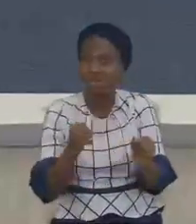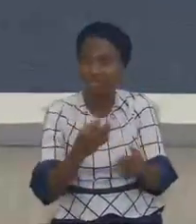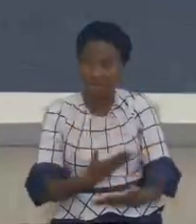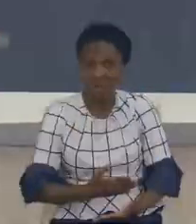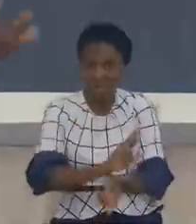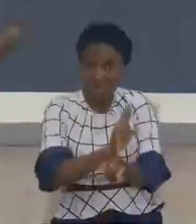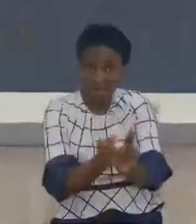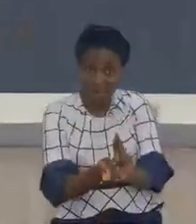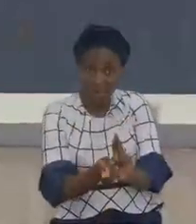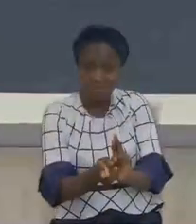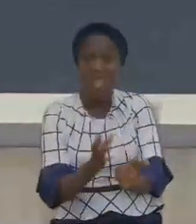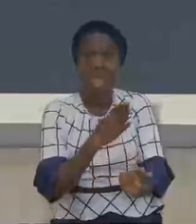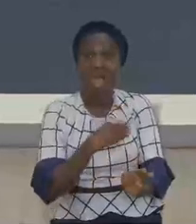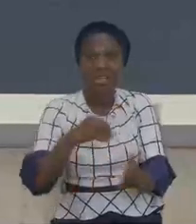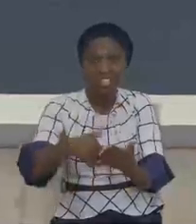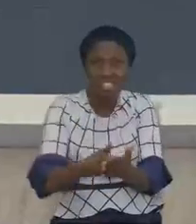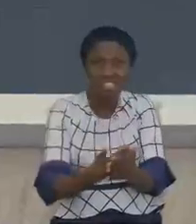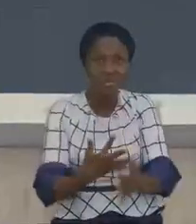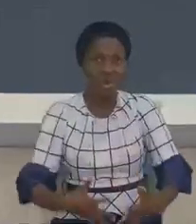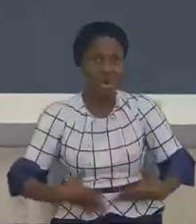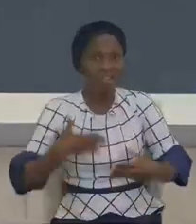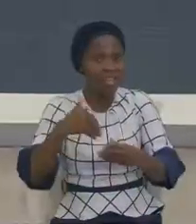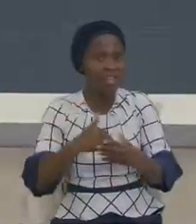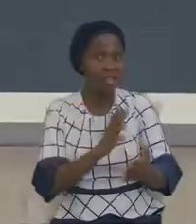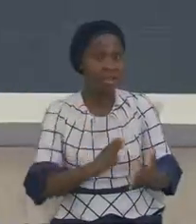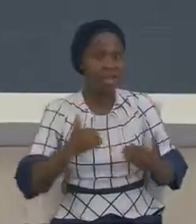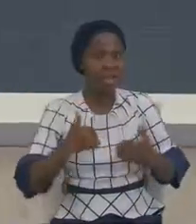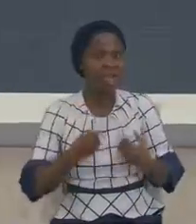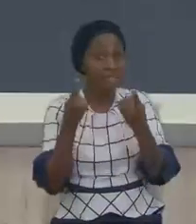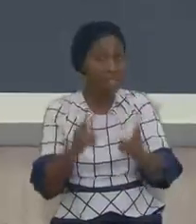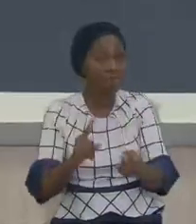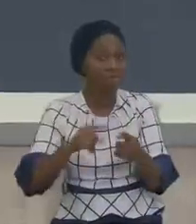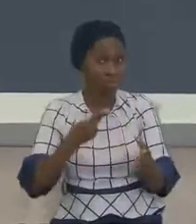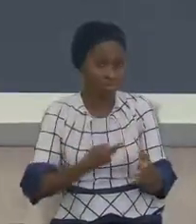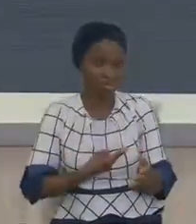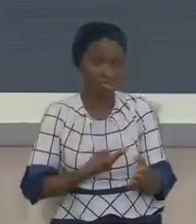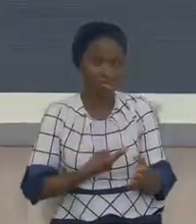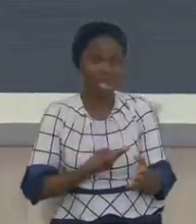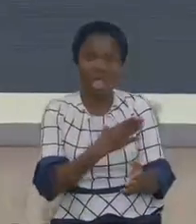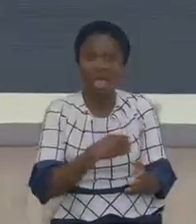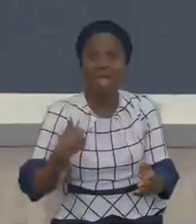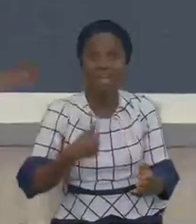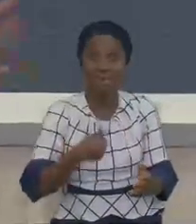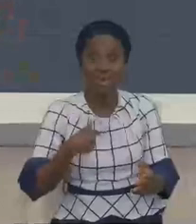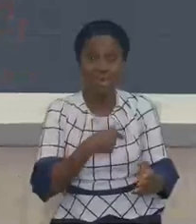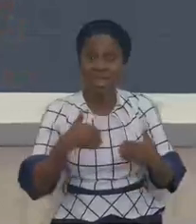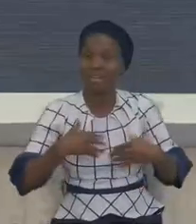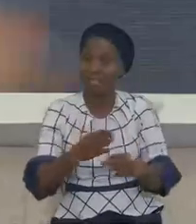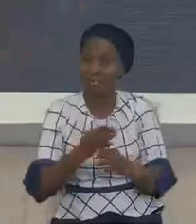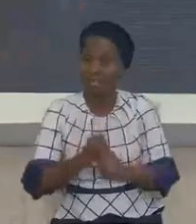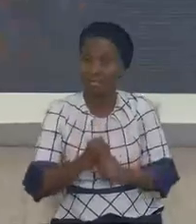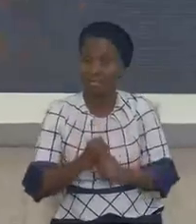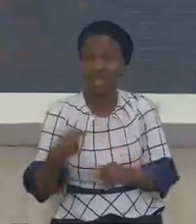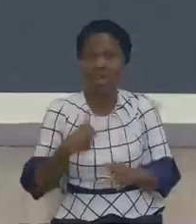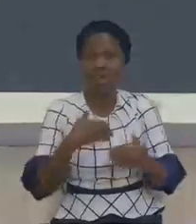Christ nous est parvenue. Et nous l'avons reçue, nous avons embrassé. Et l'Esprit